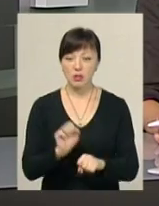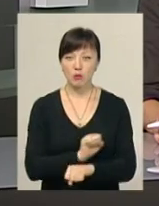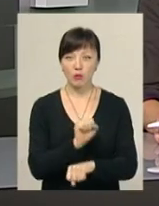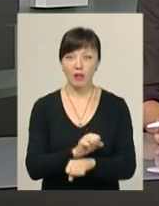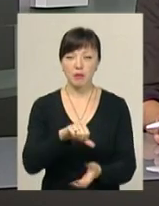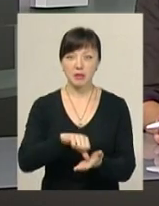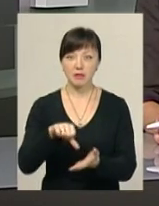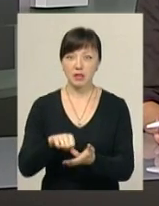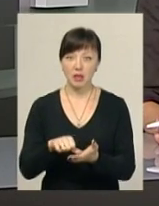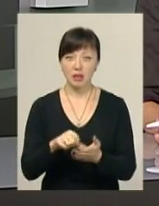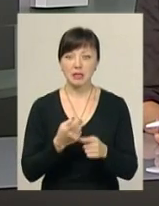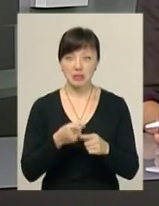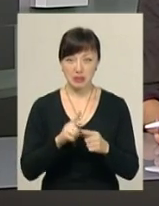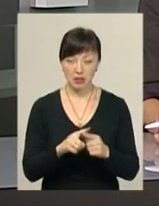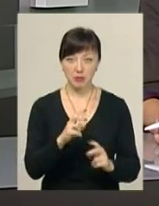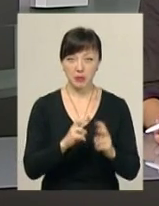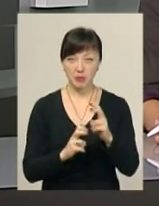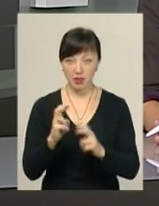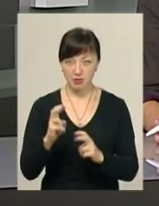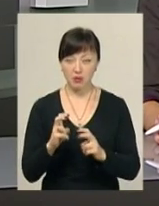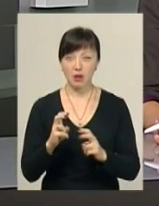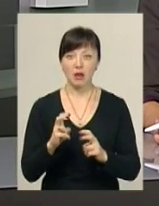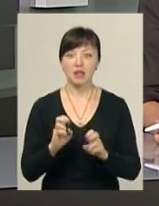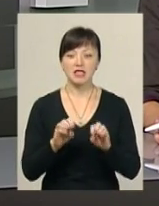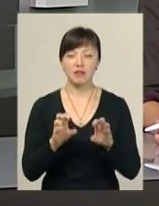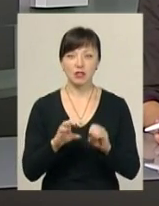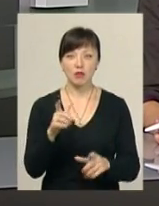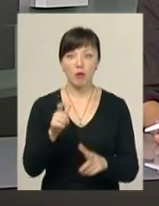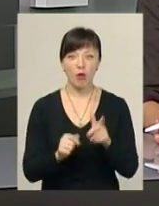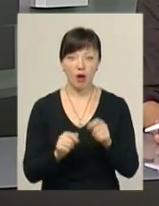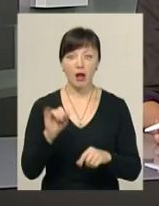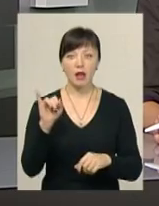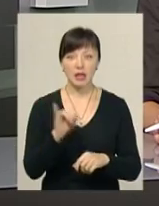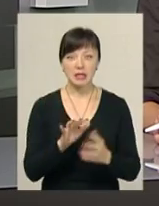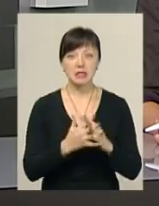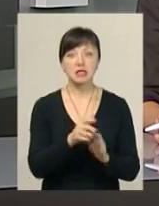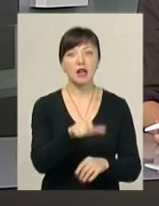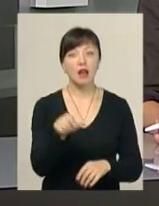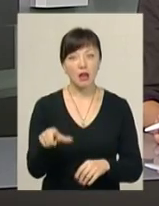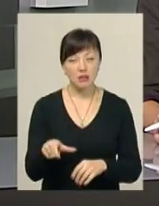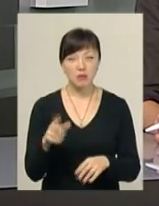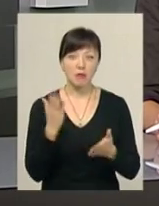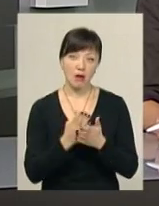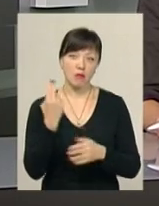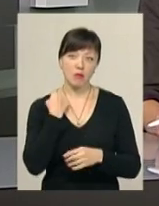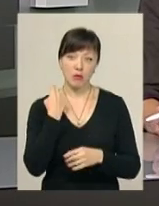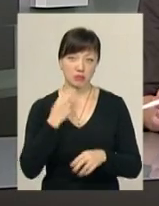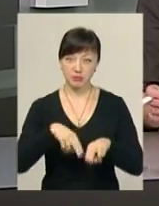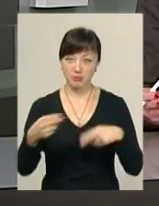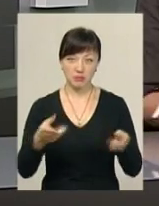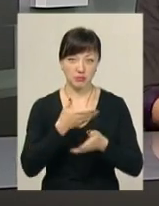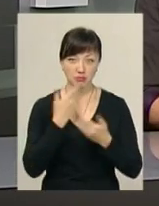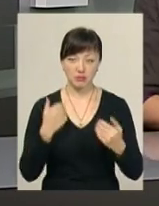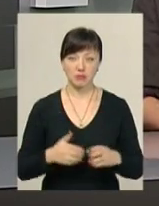заблокували представники вище згаданих підприємств здавачів молочної сировини та селян, з якими завод несвоєчасно розрахувався.